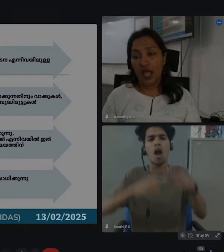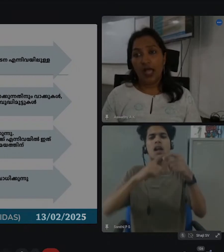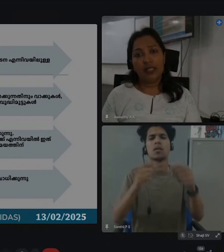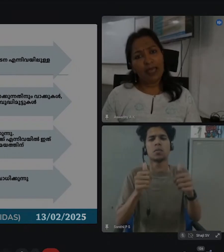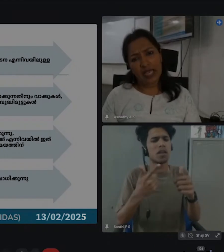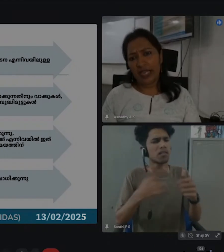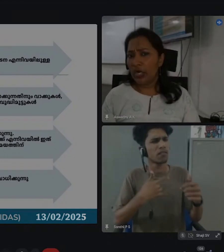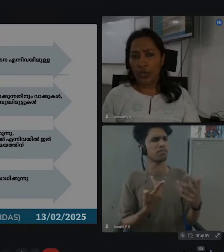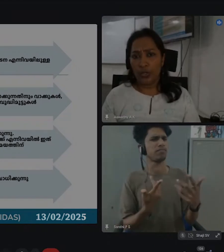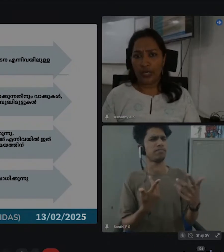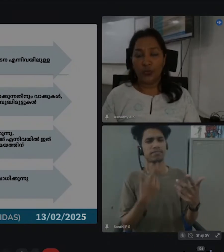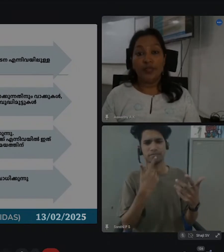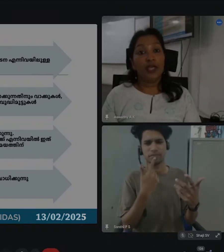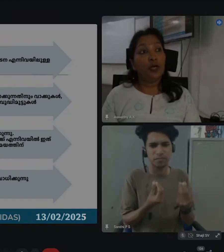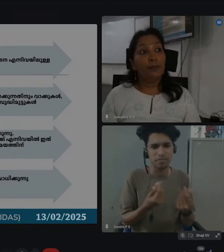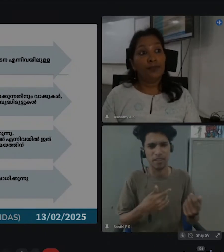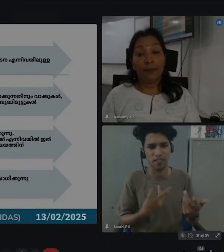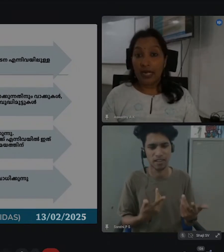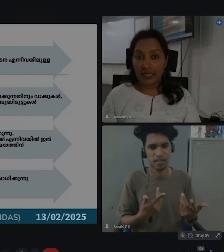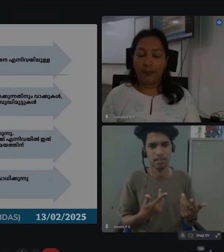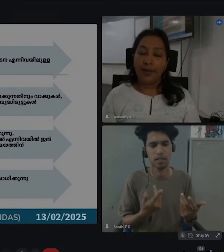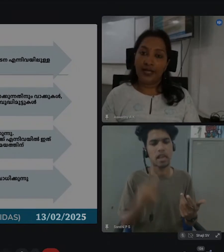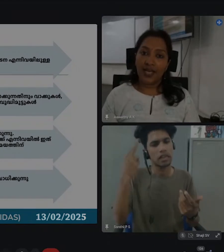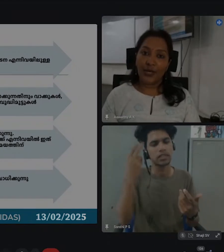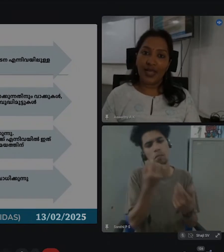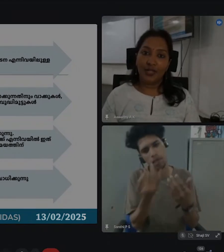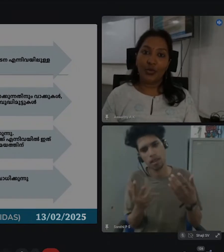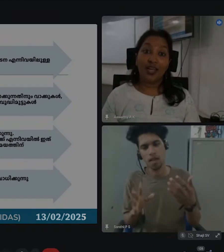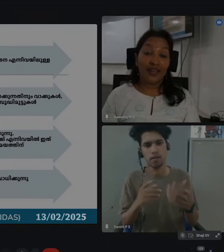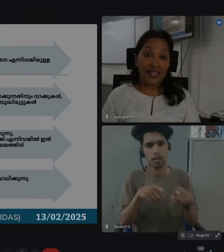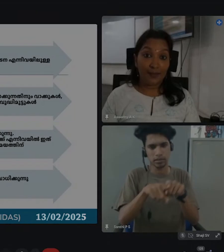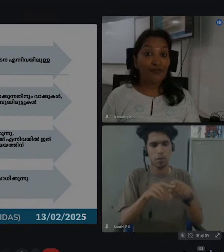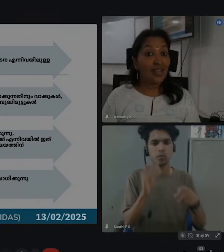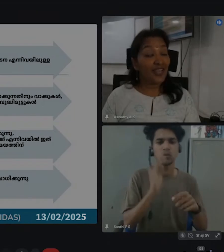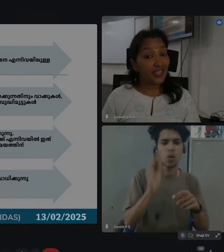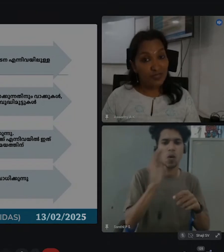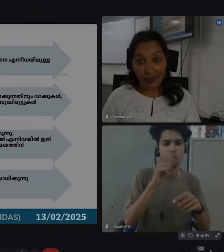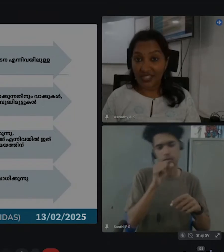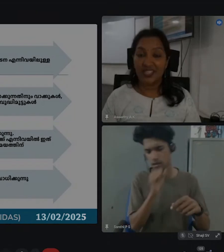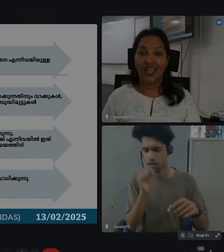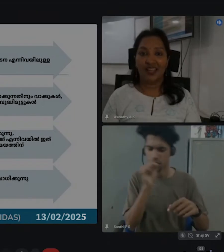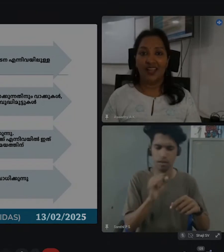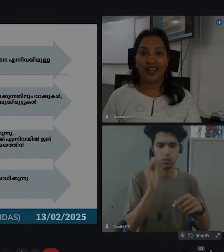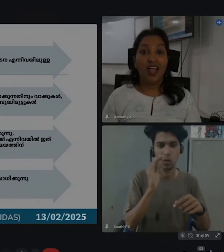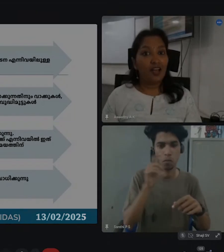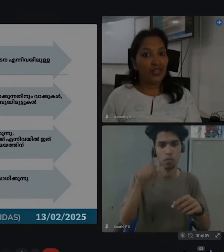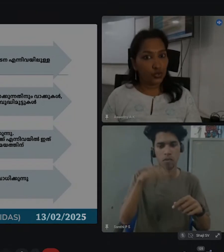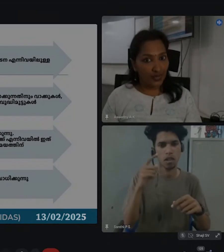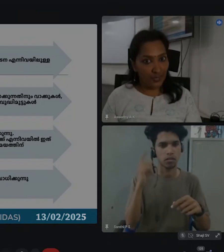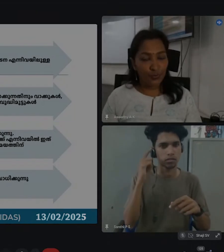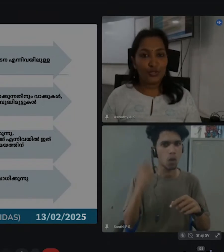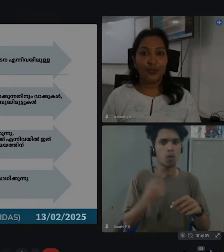അവസ്ഥയിൽ. അത് പല കാരണങ്ങൾ കൊണ്ടുണ്ടാകുന്നു. ഇപ്പോ പാട്ടുകാരൊക്കെ ആണെന്നുണ്ടെങ്കിൽ അവരുടെ ശബ്ദം വളരെയധികം സംരക്ഷിക്കുന്ന ആൾക്കാരാണ്.